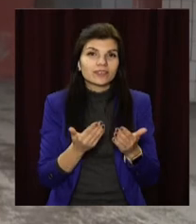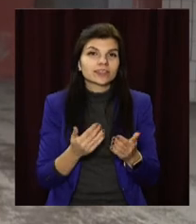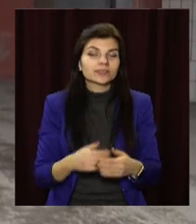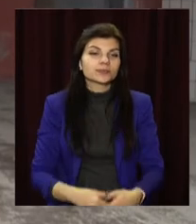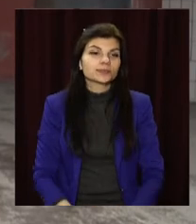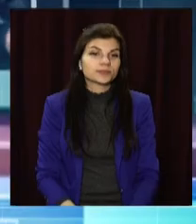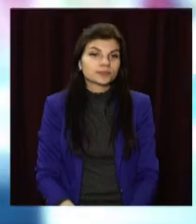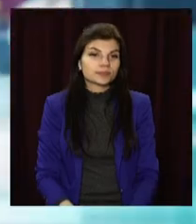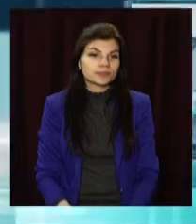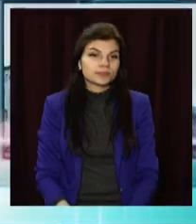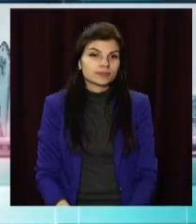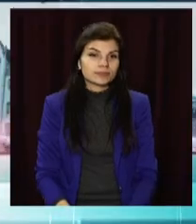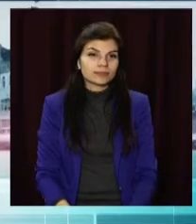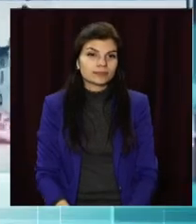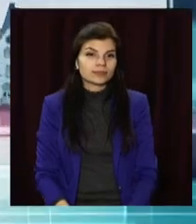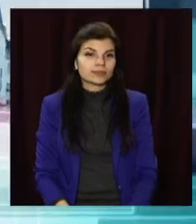телеканал «Відкритий».